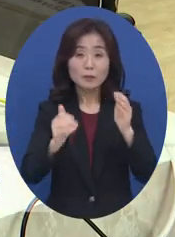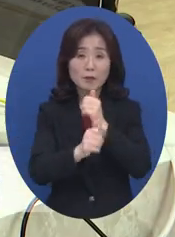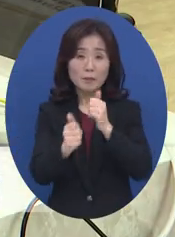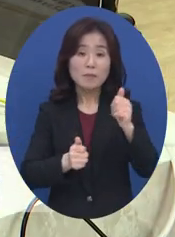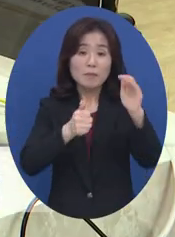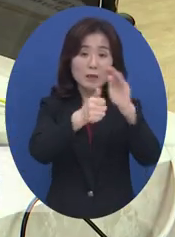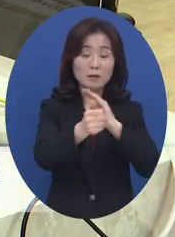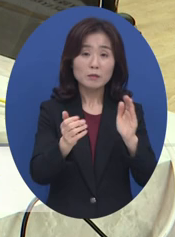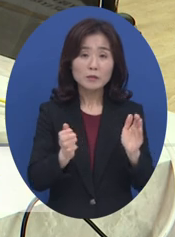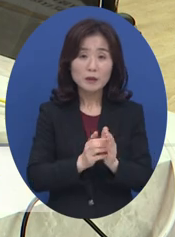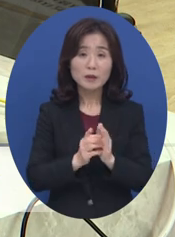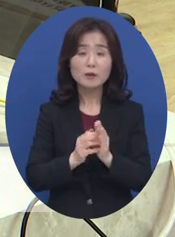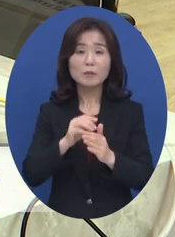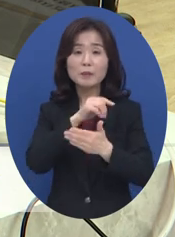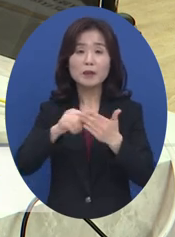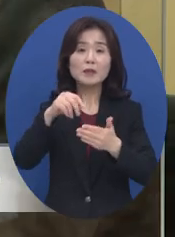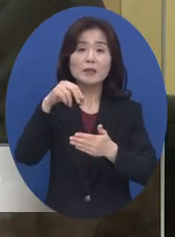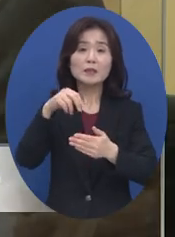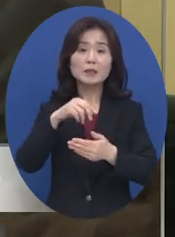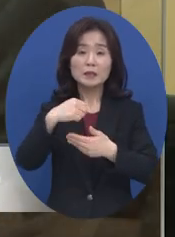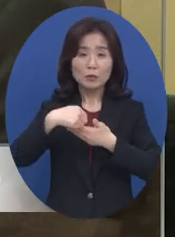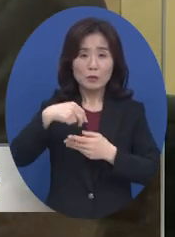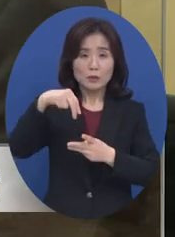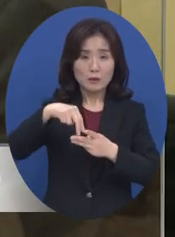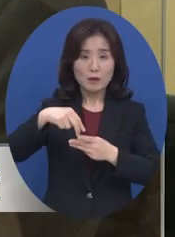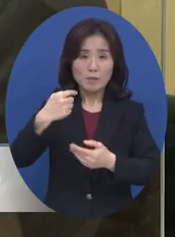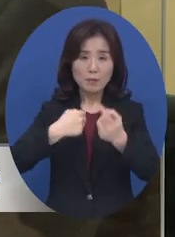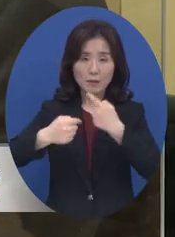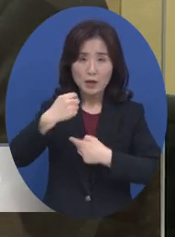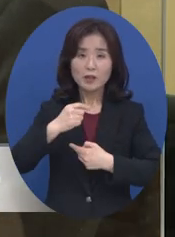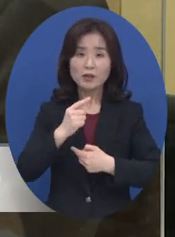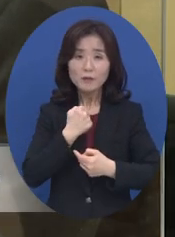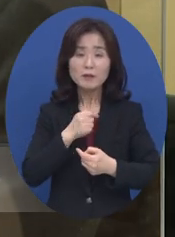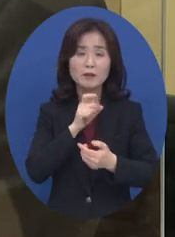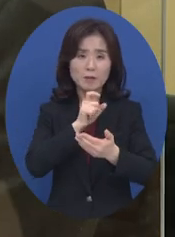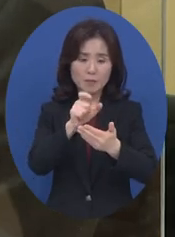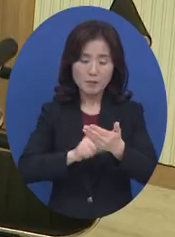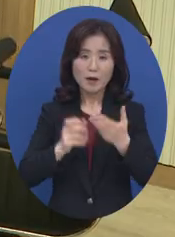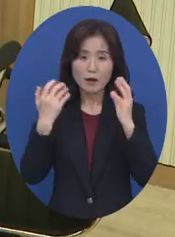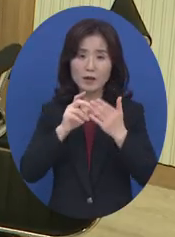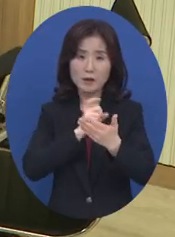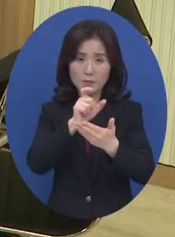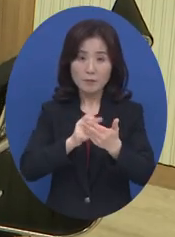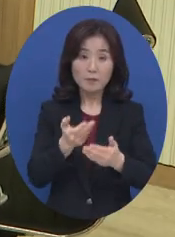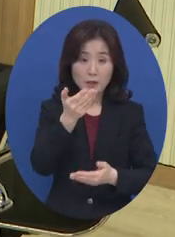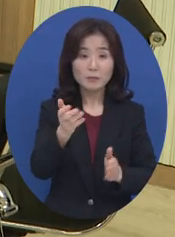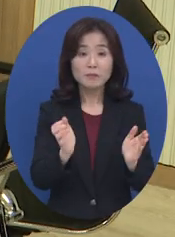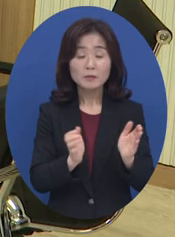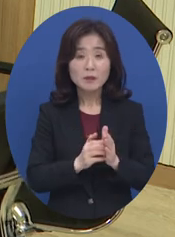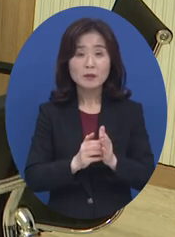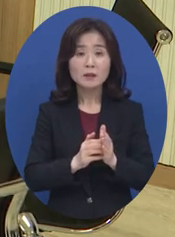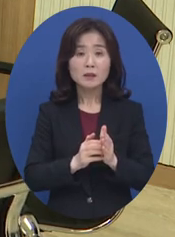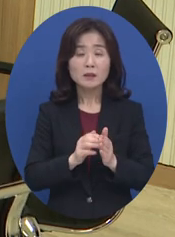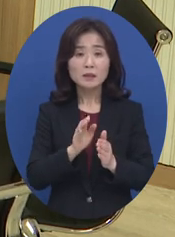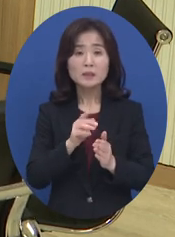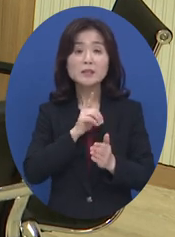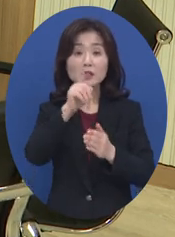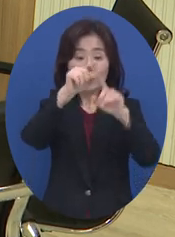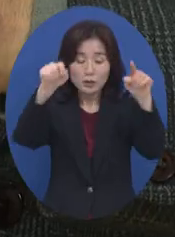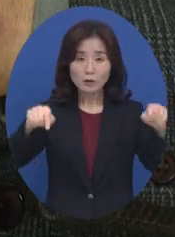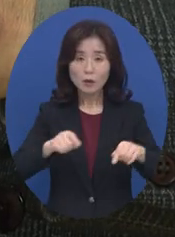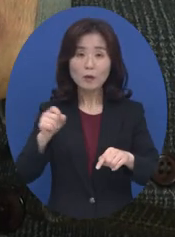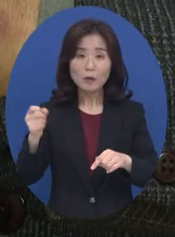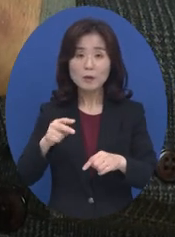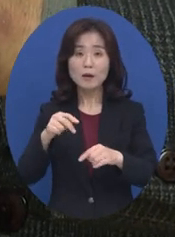피해자 신고센터를 통해 접수한 피해자 명단과 원아 대장을 제출하기 위해서 입니다 진실규명 신청서와 함께 성감